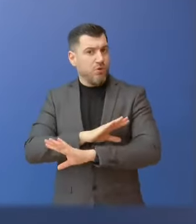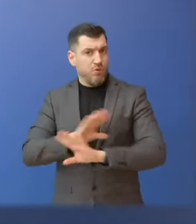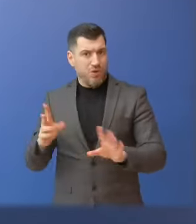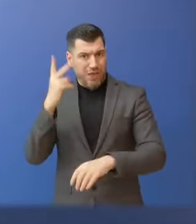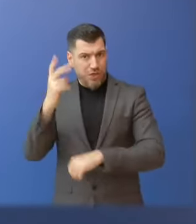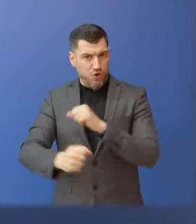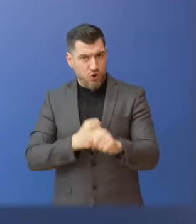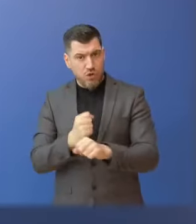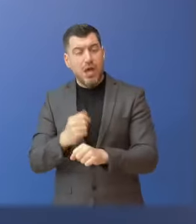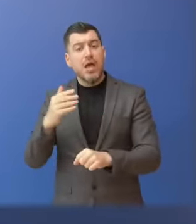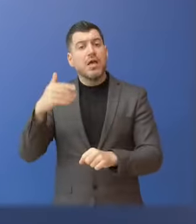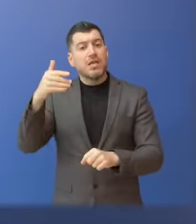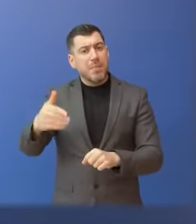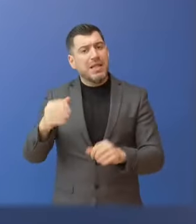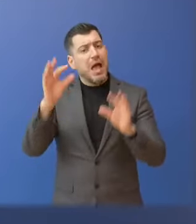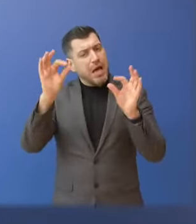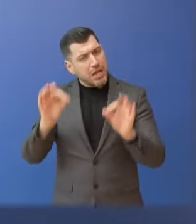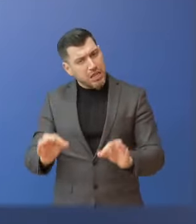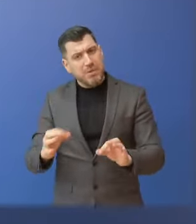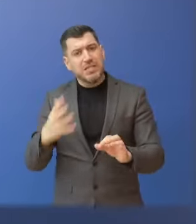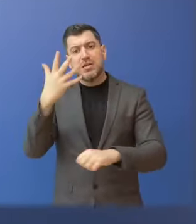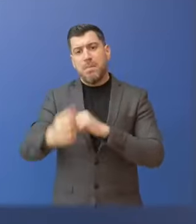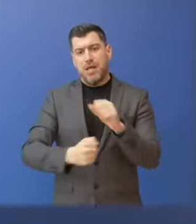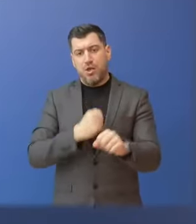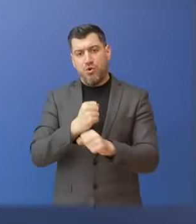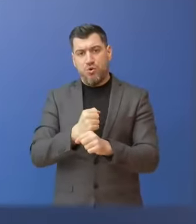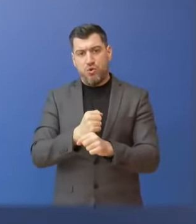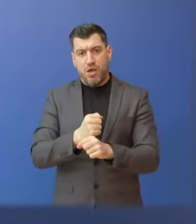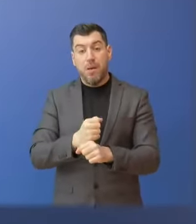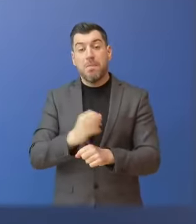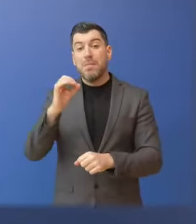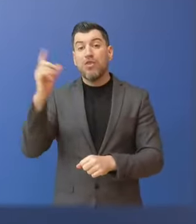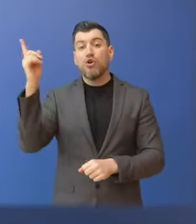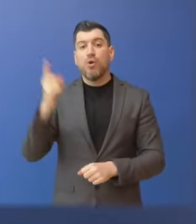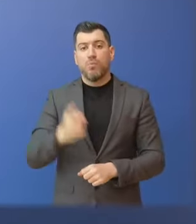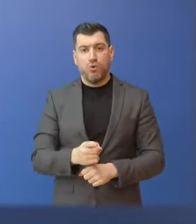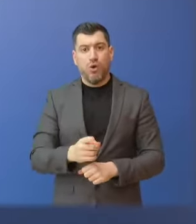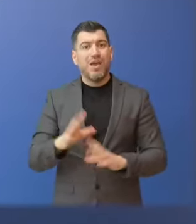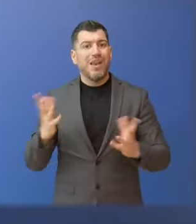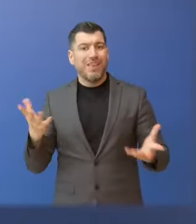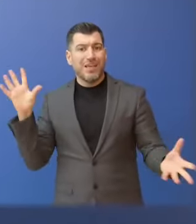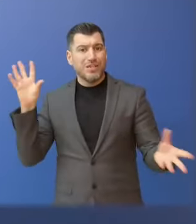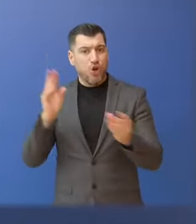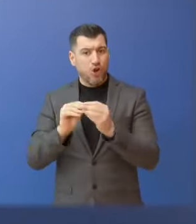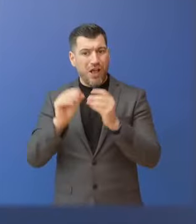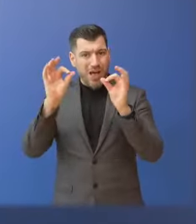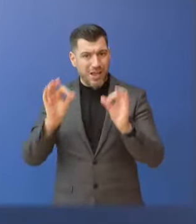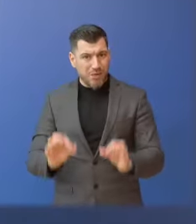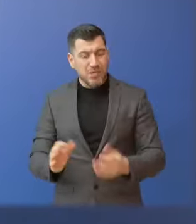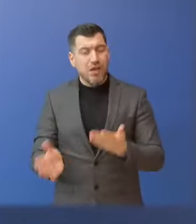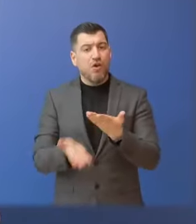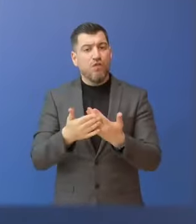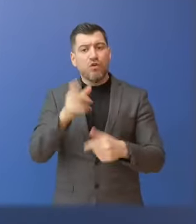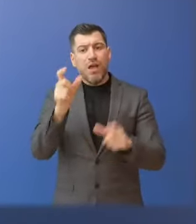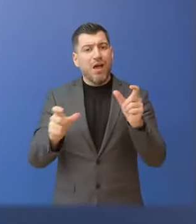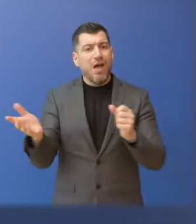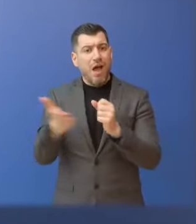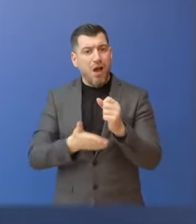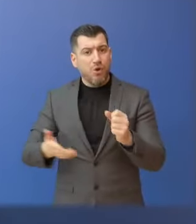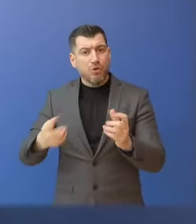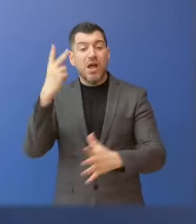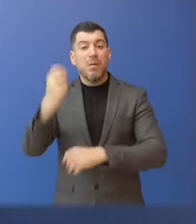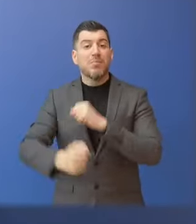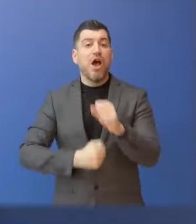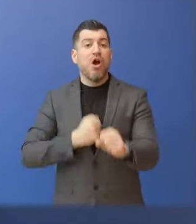συμπεριλαμβανομένων και των παλαιών οφι με μηδενικό επιτόκιο συνολικά δηλαδή είναι μί επταετής ρύθμιση που θα ολοκληρωθεί